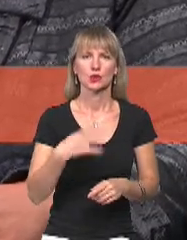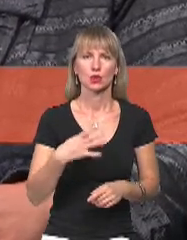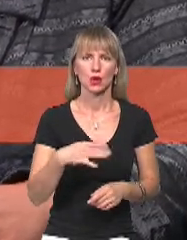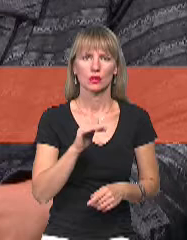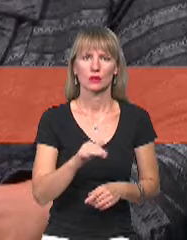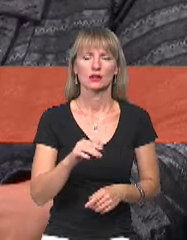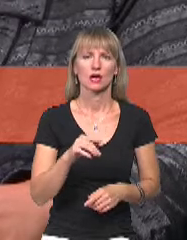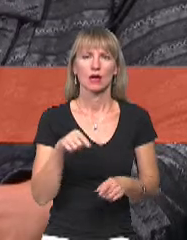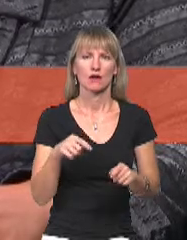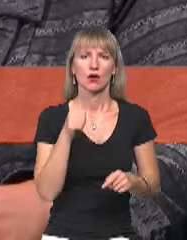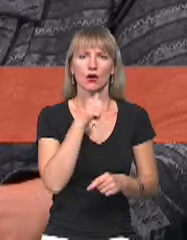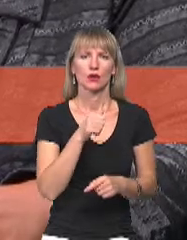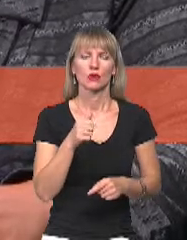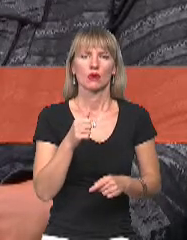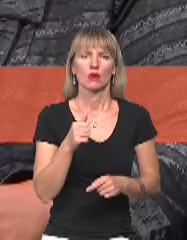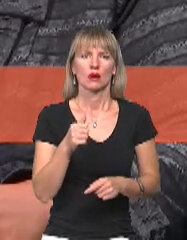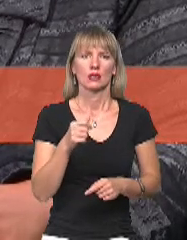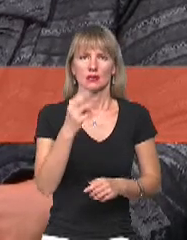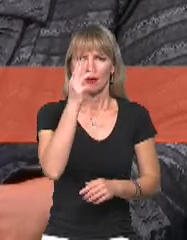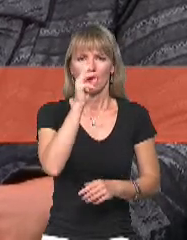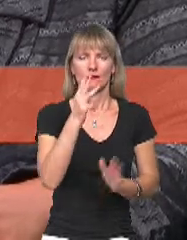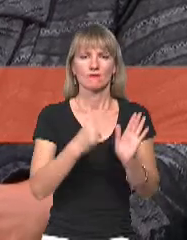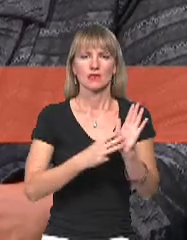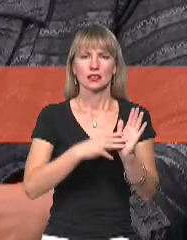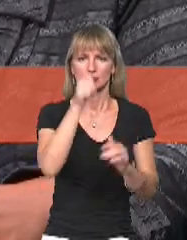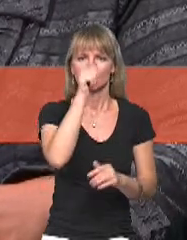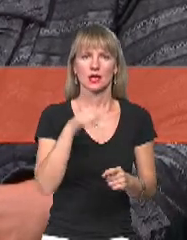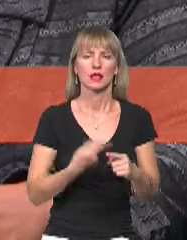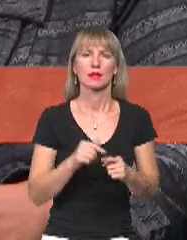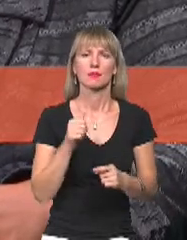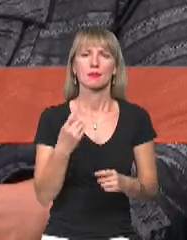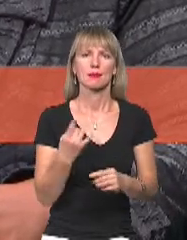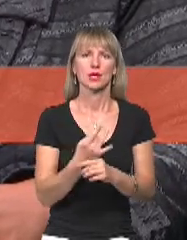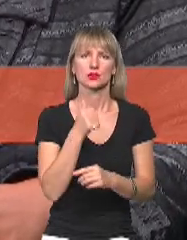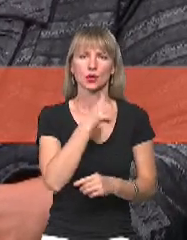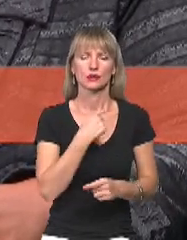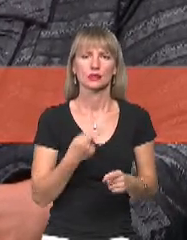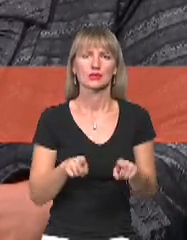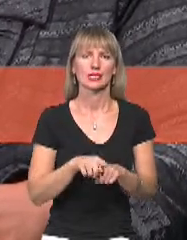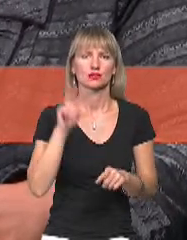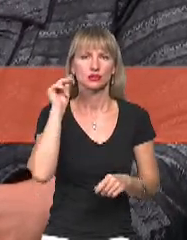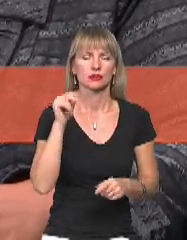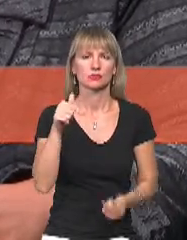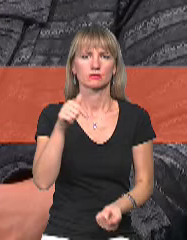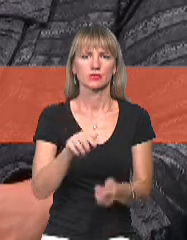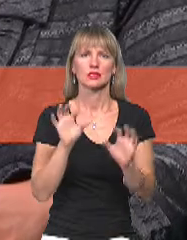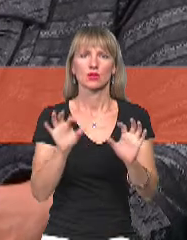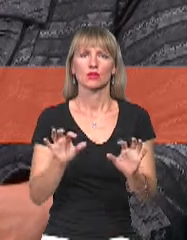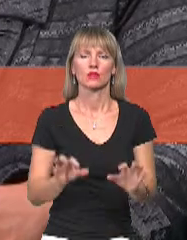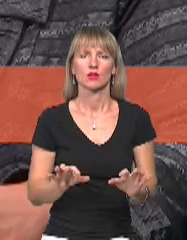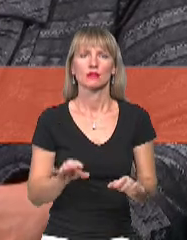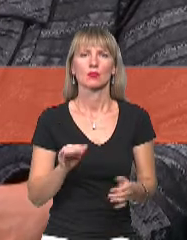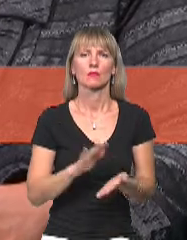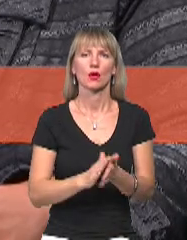це такі цифри. Ну, це перший рік такі цифри. Ще причина в тому, що згідно законодавства